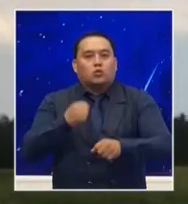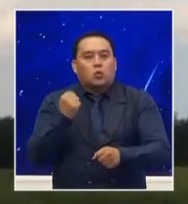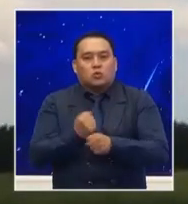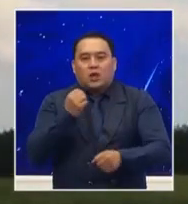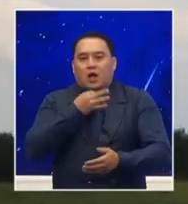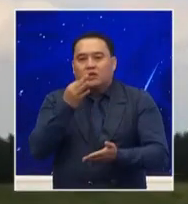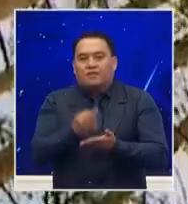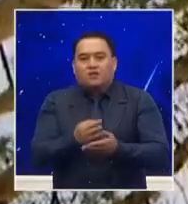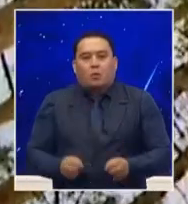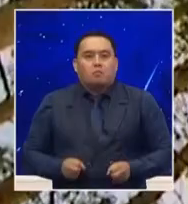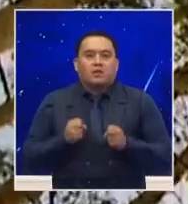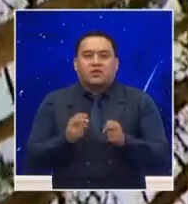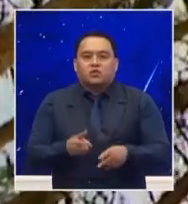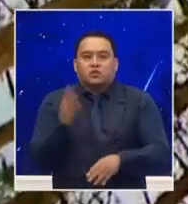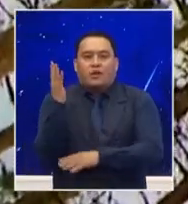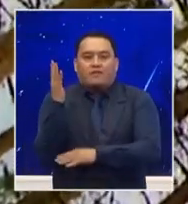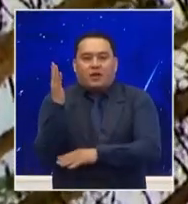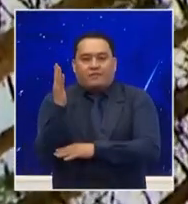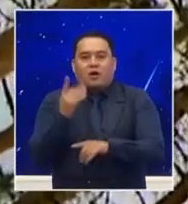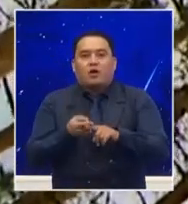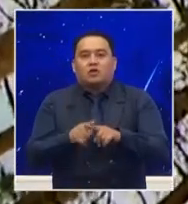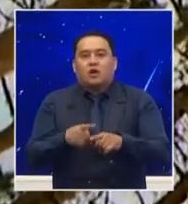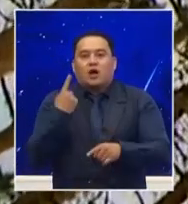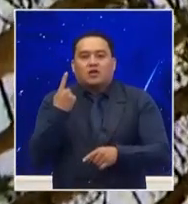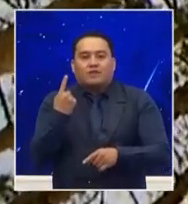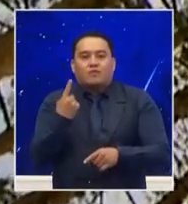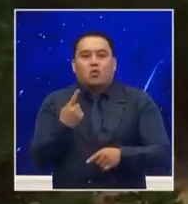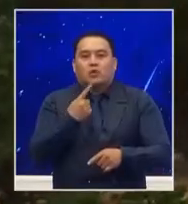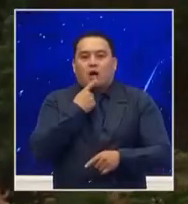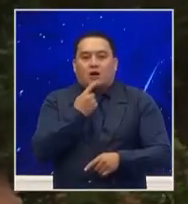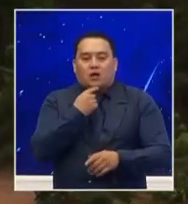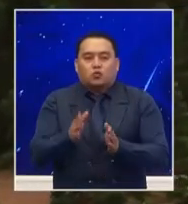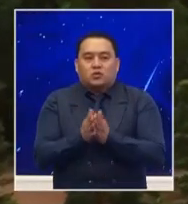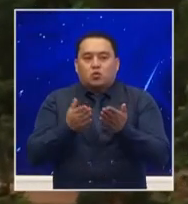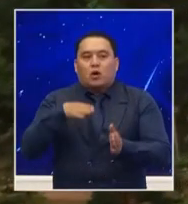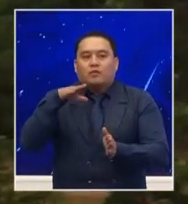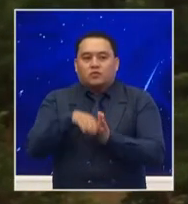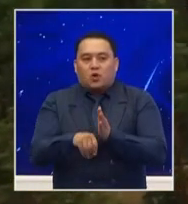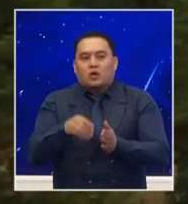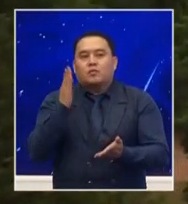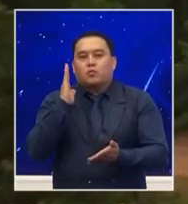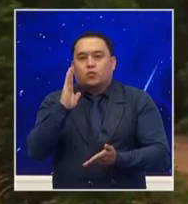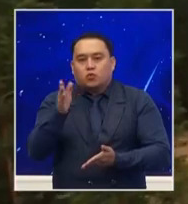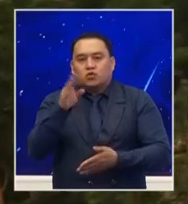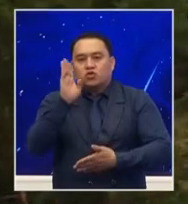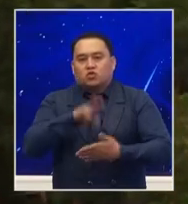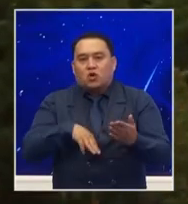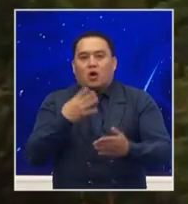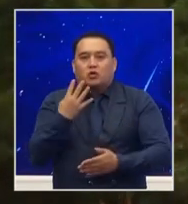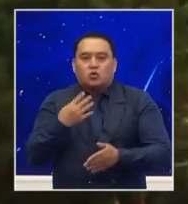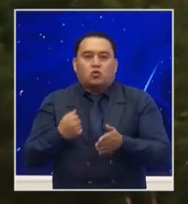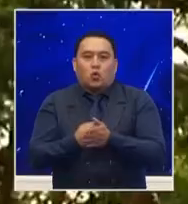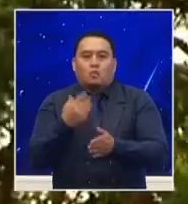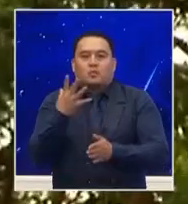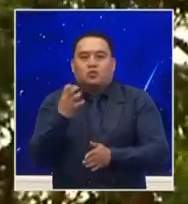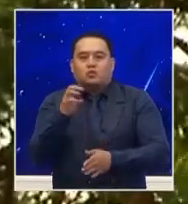ужесточить ответственность за браконьерство. Так, за повреждение одного дерева, занесенного в Красную книгу, предусматривается штраф от 4 до